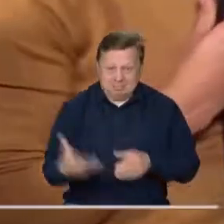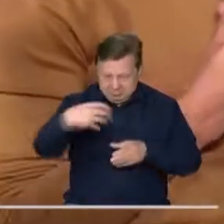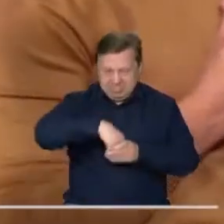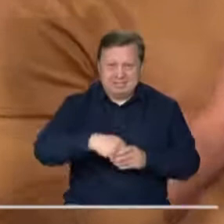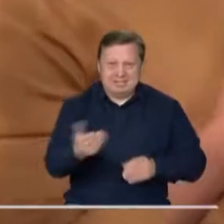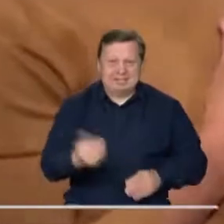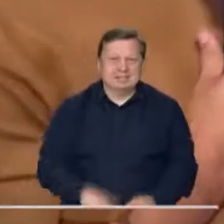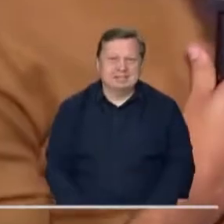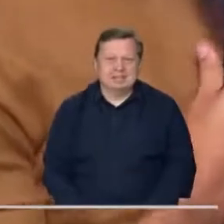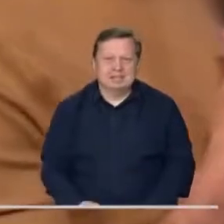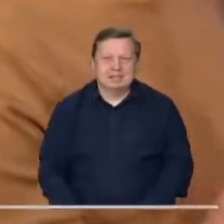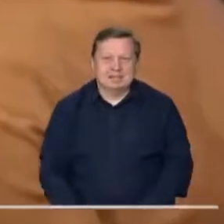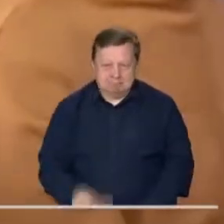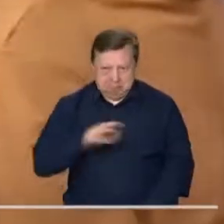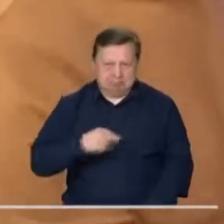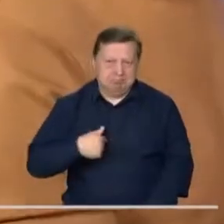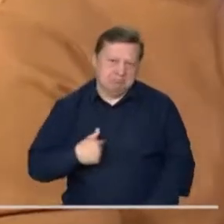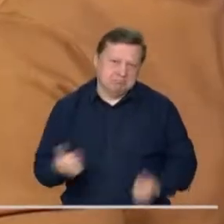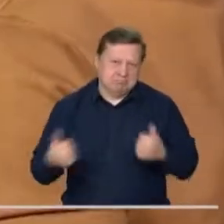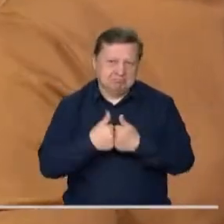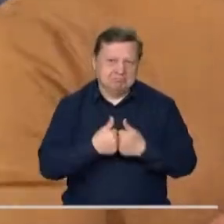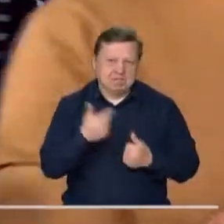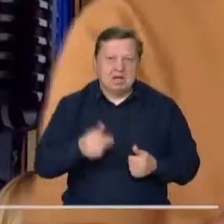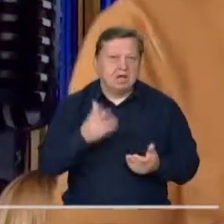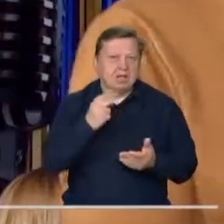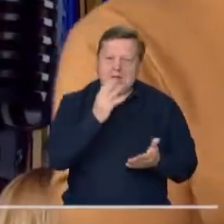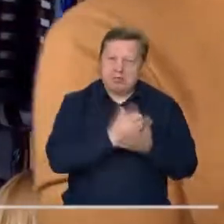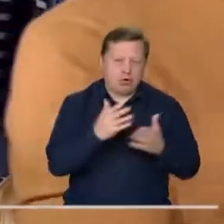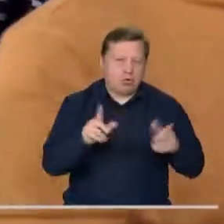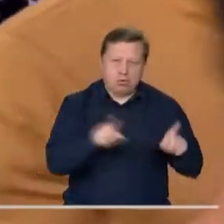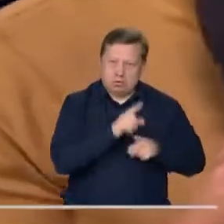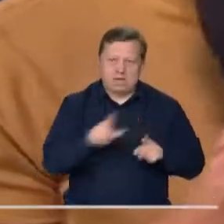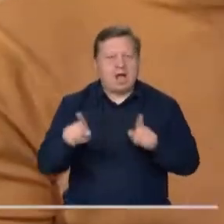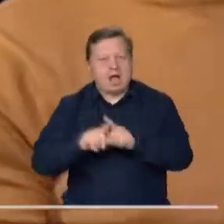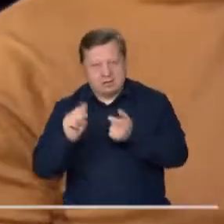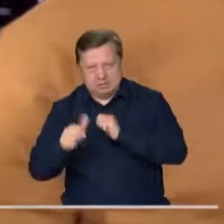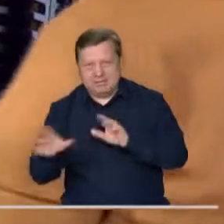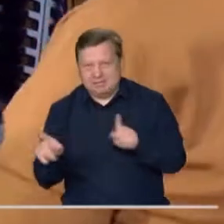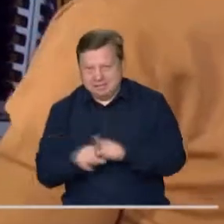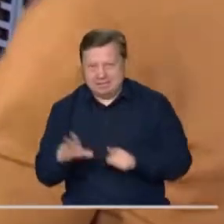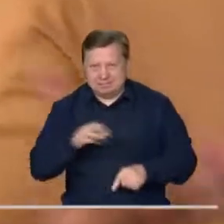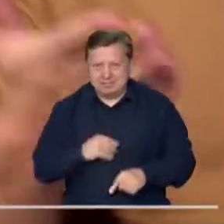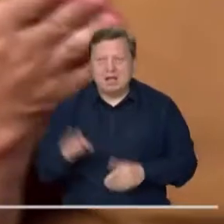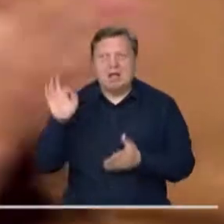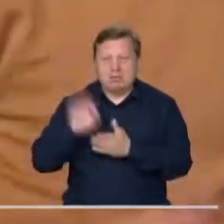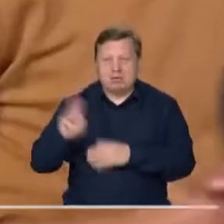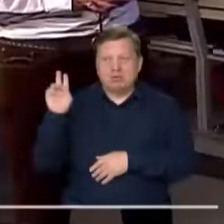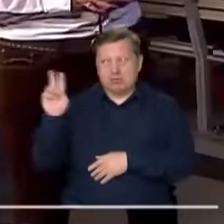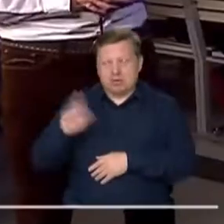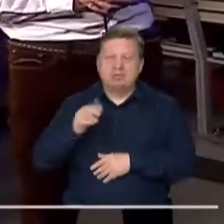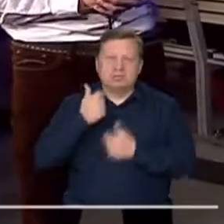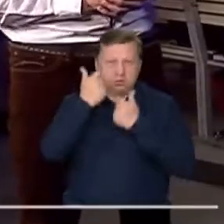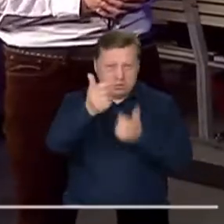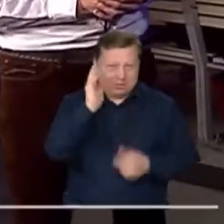z Wami zagramy. Podejmiemy rękawice. Łatwo nie będzie. Nie tylko muzycznie, ale i sportowo jest. Myślę, że zgłoszenie dostaniecie jeszcze dzisiaj wieczorem.